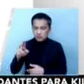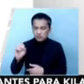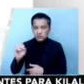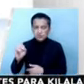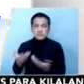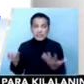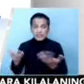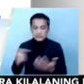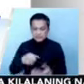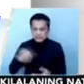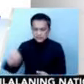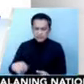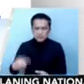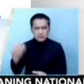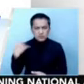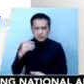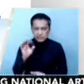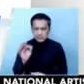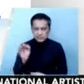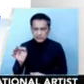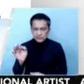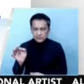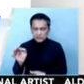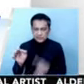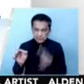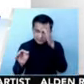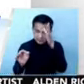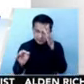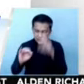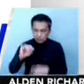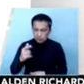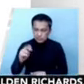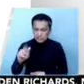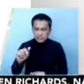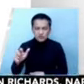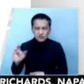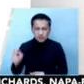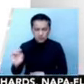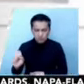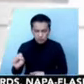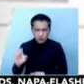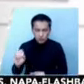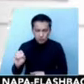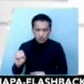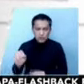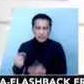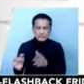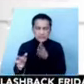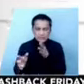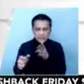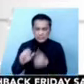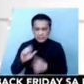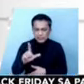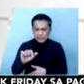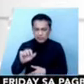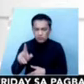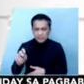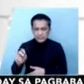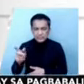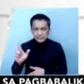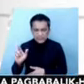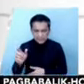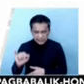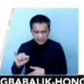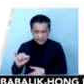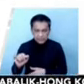noong 1990 sa amang si Guo Jianzong at inang si Li Wenyi. Ikinumpara ito sa fingerprint